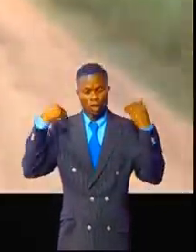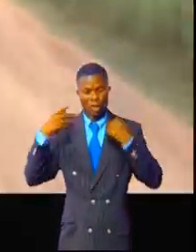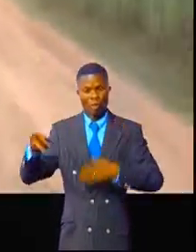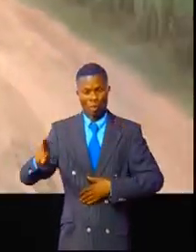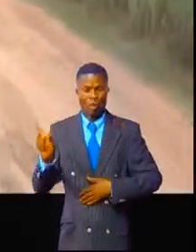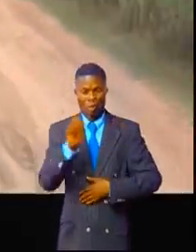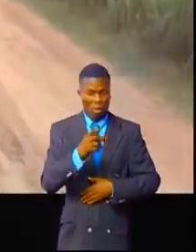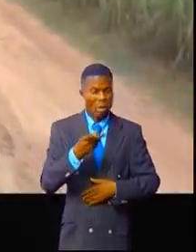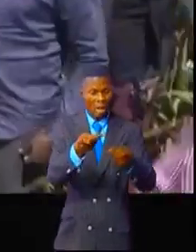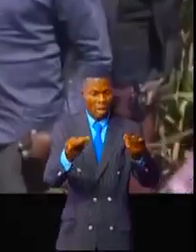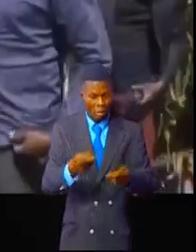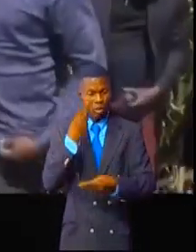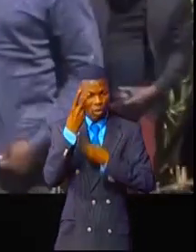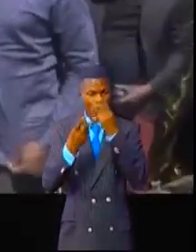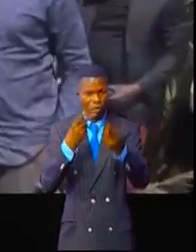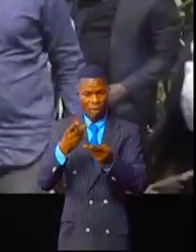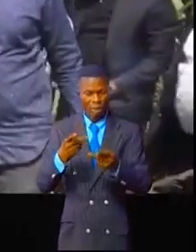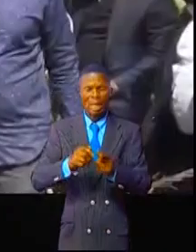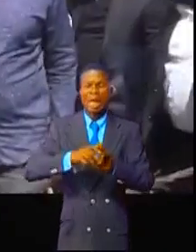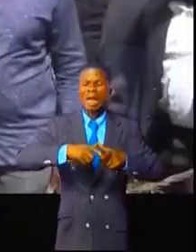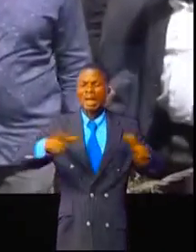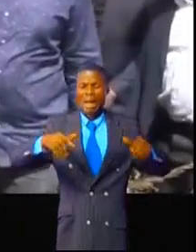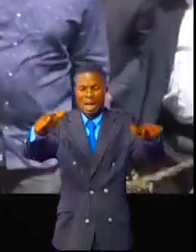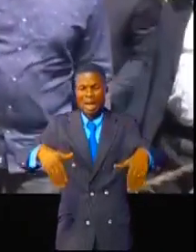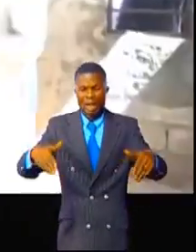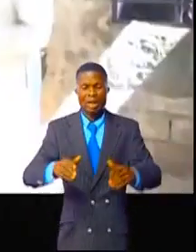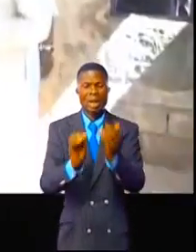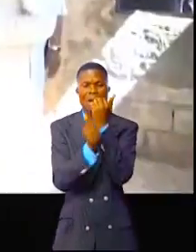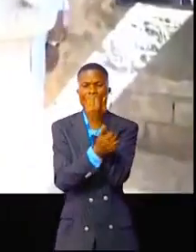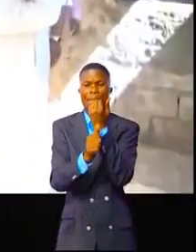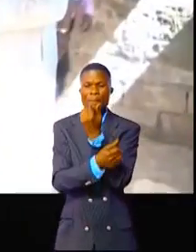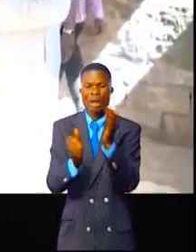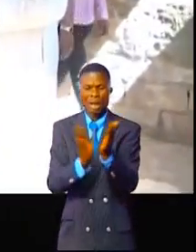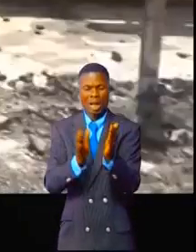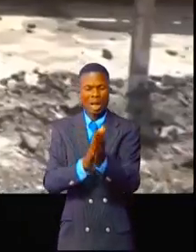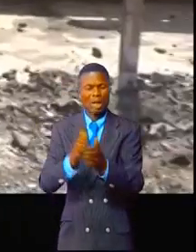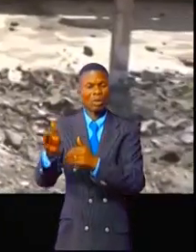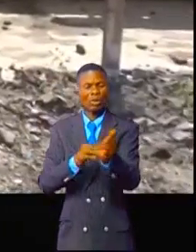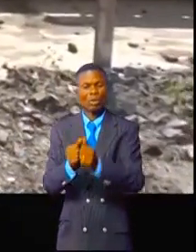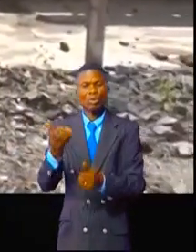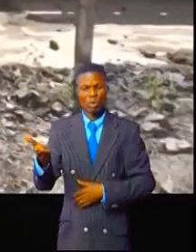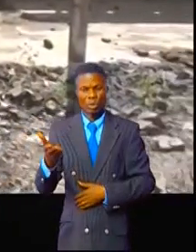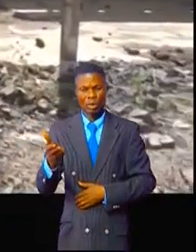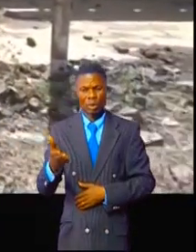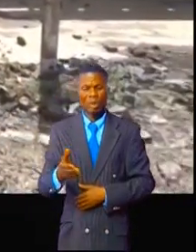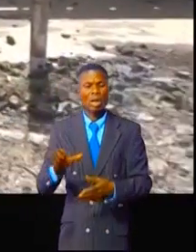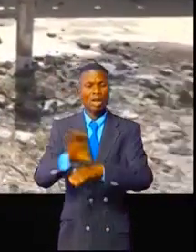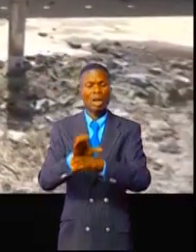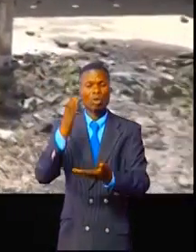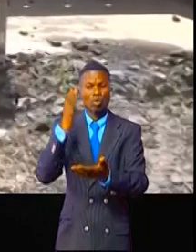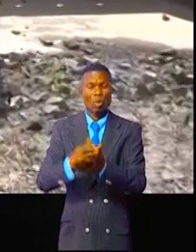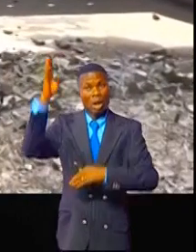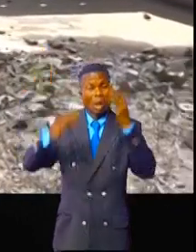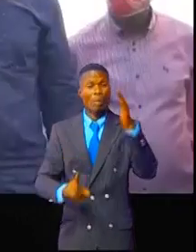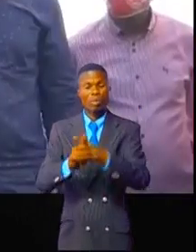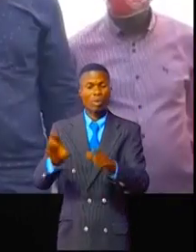au chant du centre de 50 ha du maïs emblavées grâce à son appui en entrant à l'école en délabrement très avancé où les coûts s'arrête à la moindre est tombée de